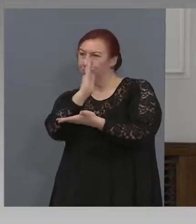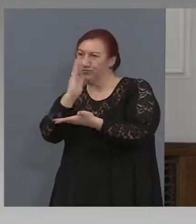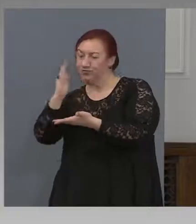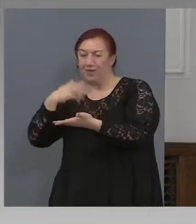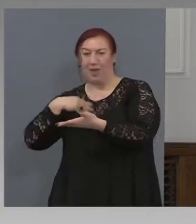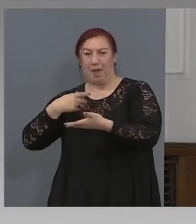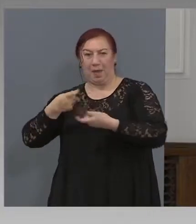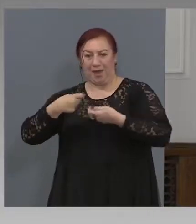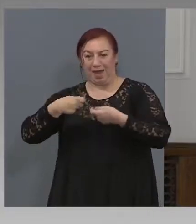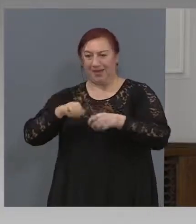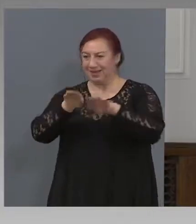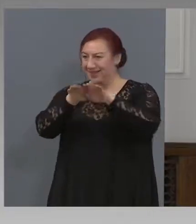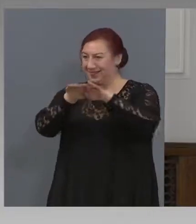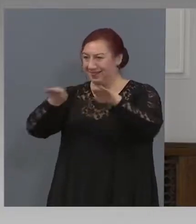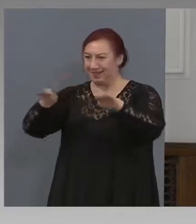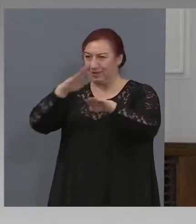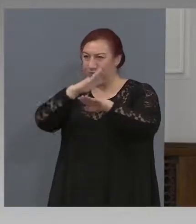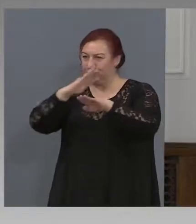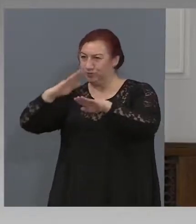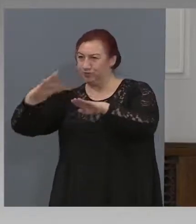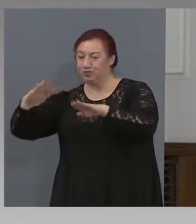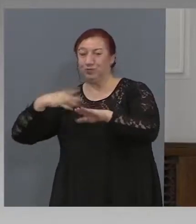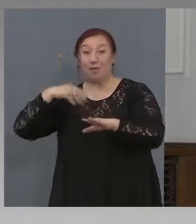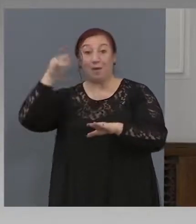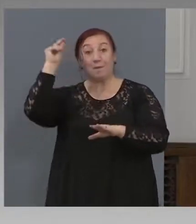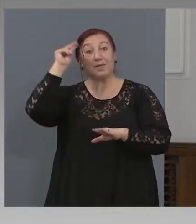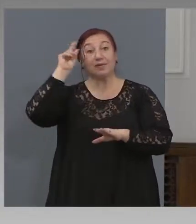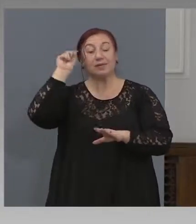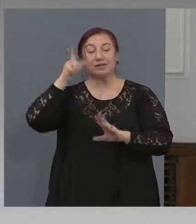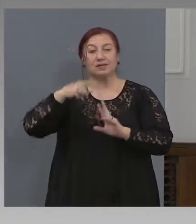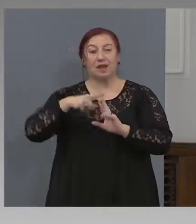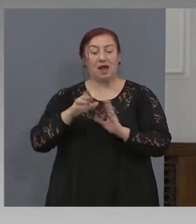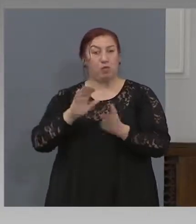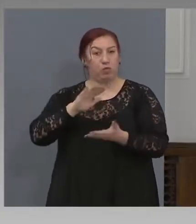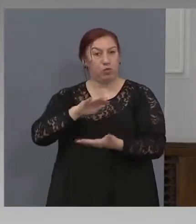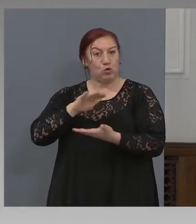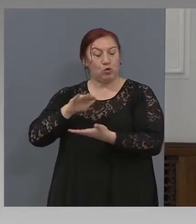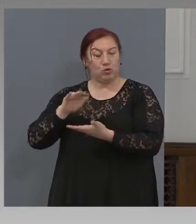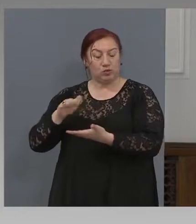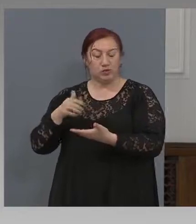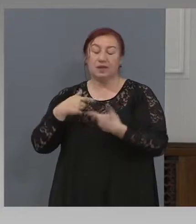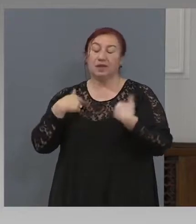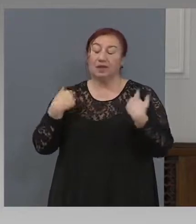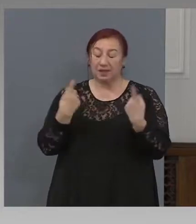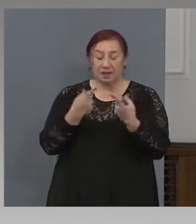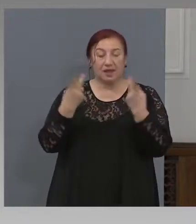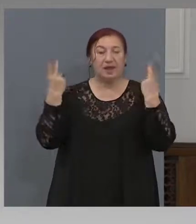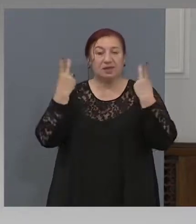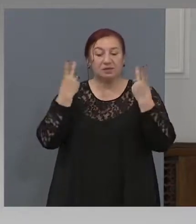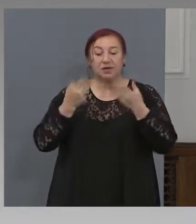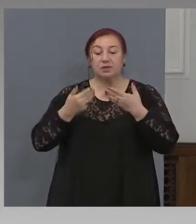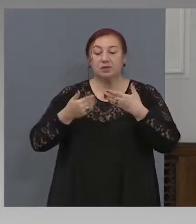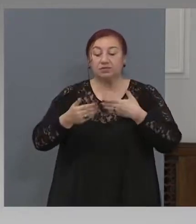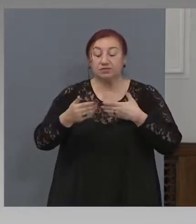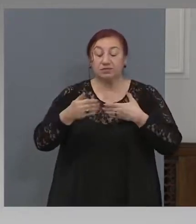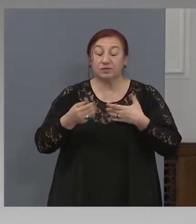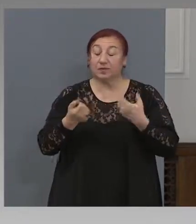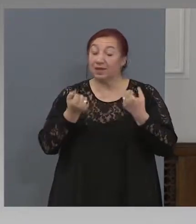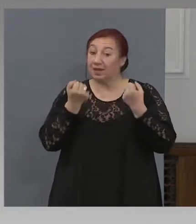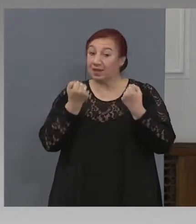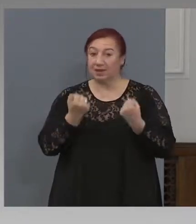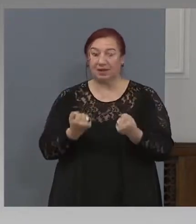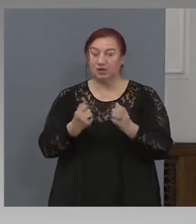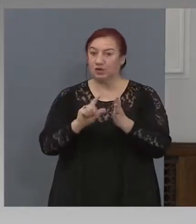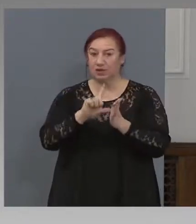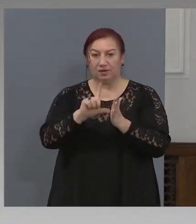магазини качествена българска продукция. Ние разбираме колко тежки времена предстоят и